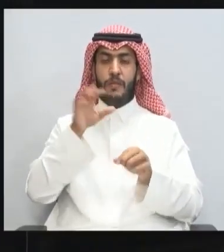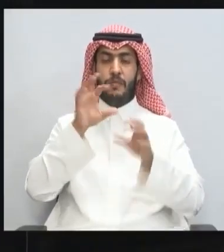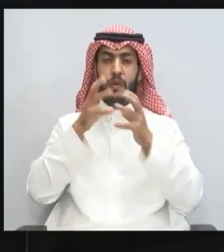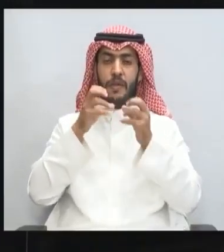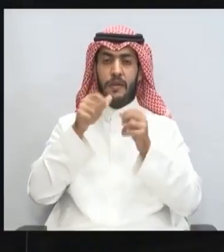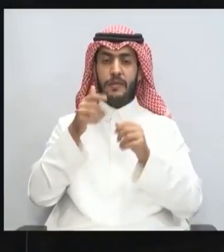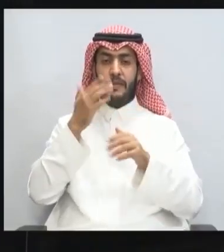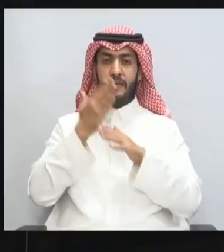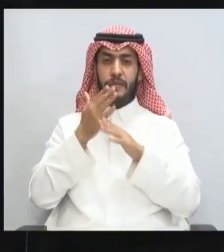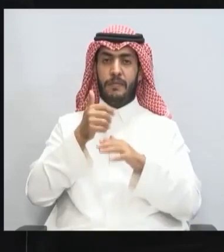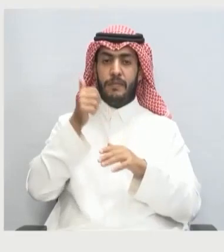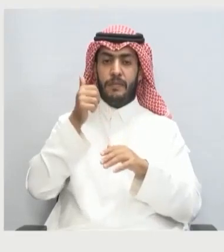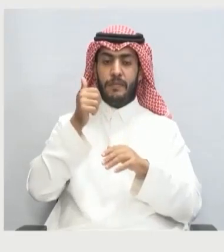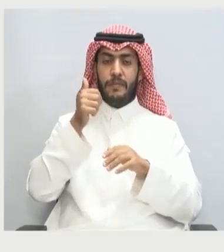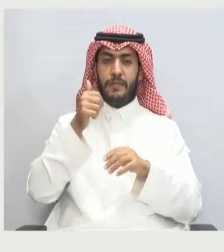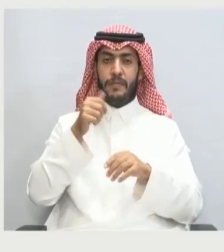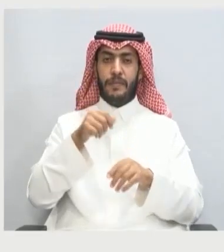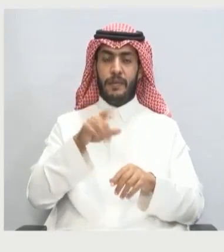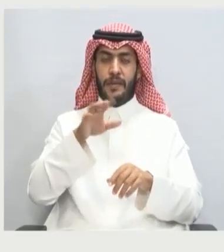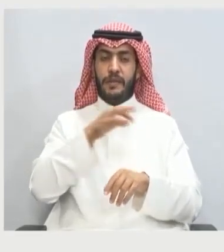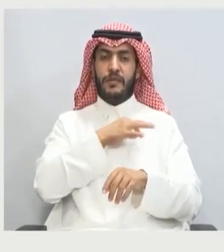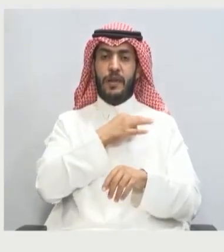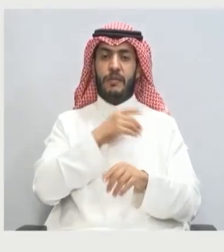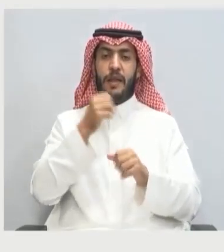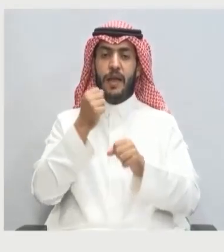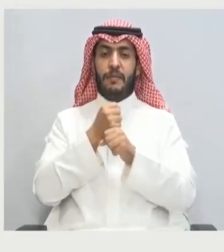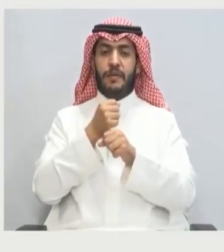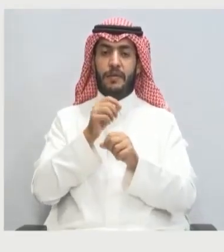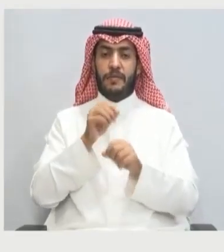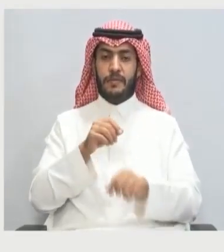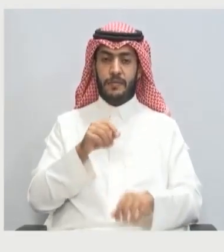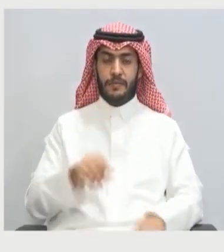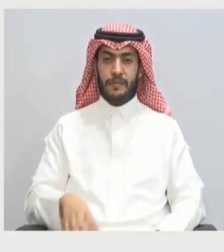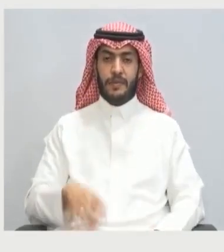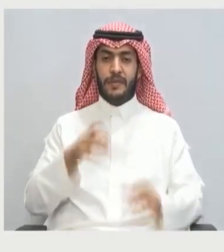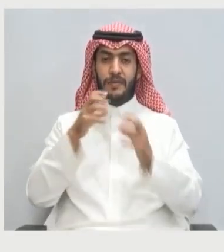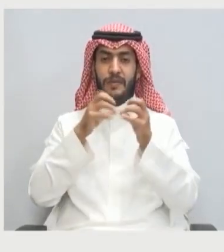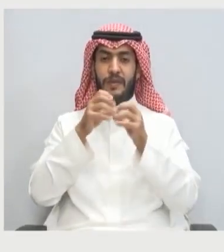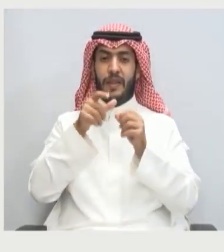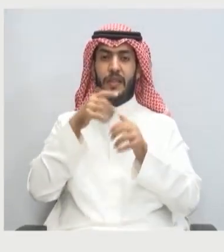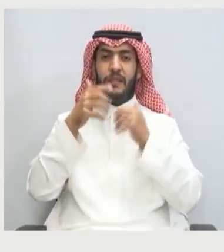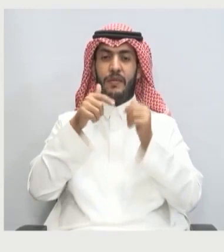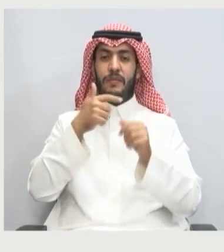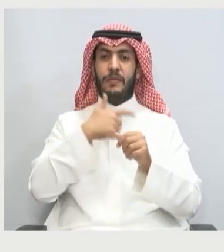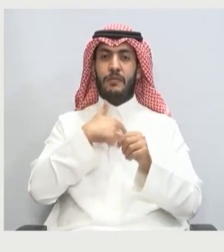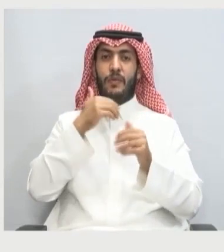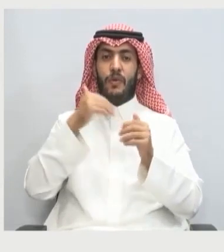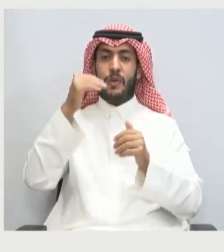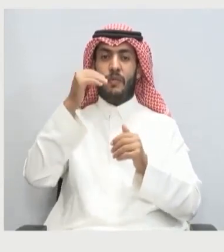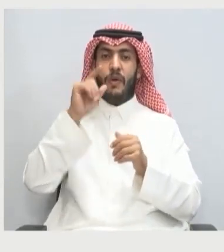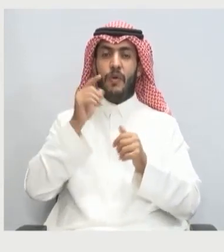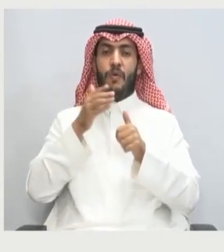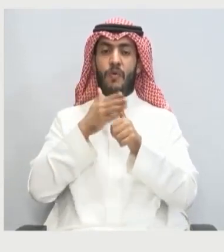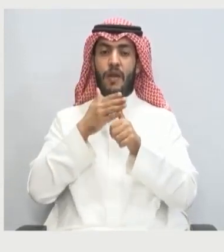انما تؤخذ من التجارب العمليه المختمر يصنف هذا التفاعل بانه من الرتبه